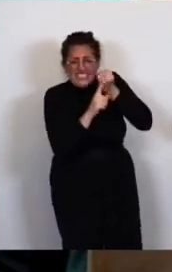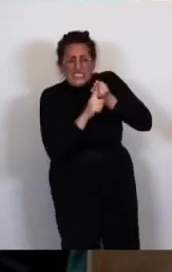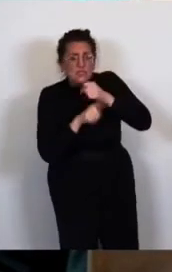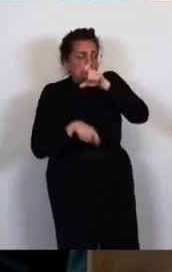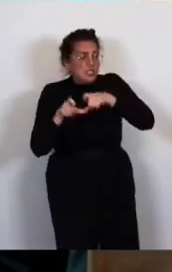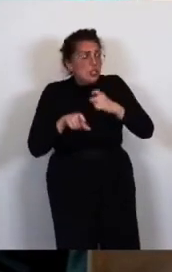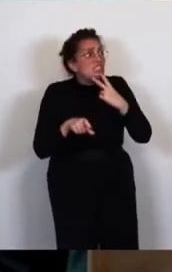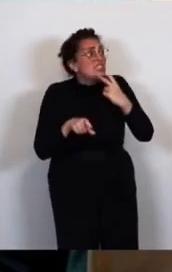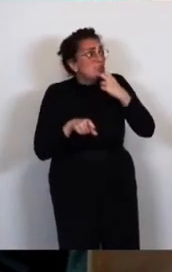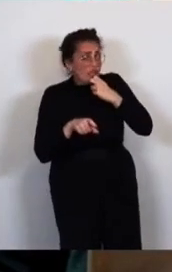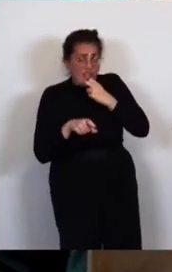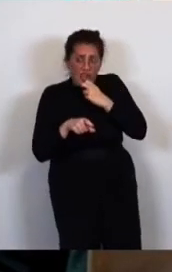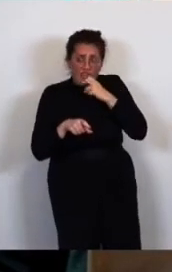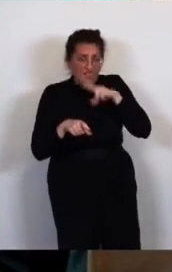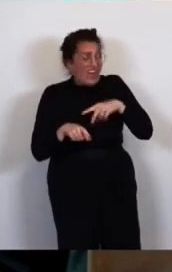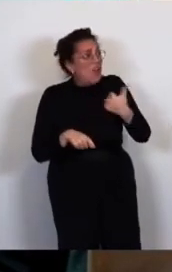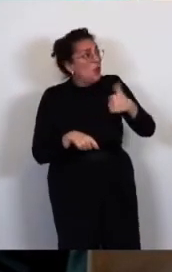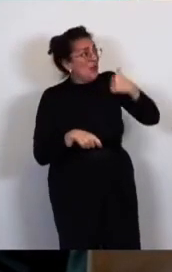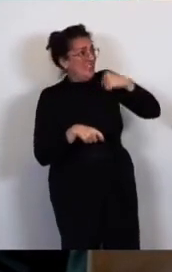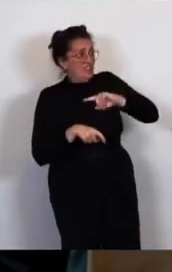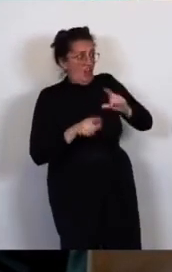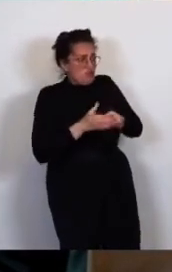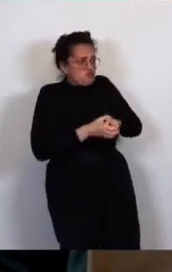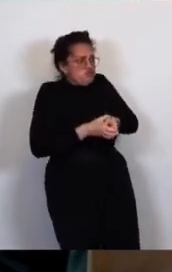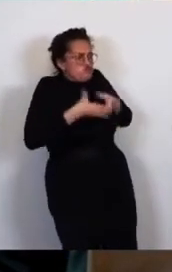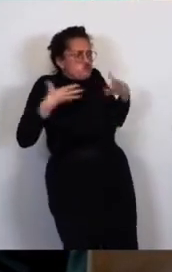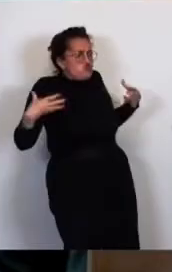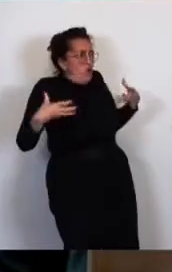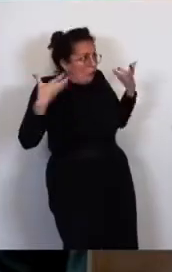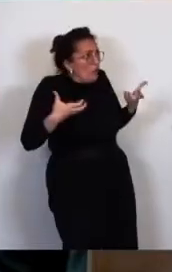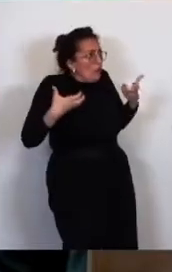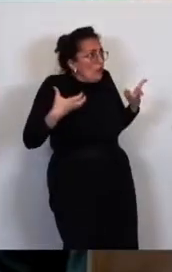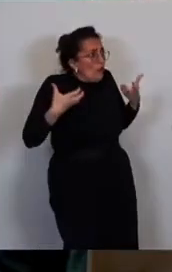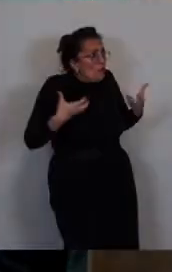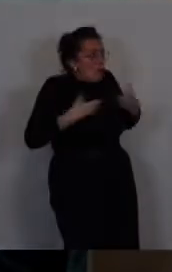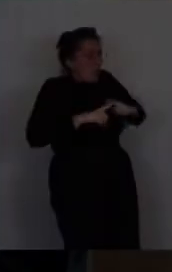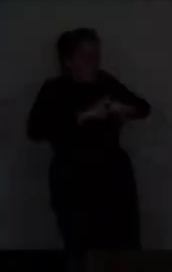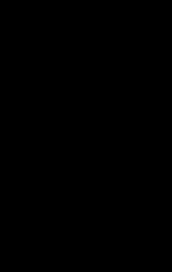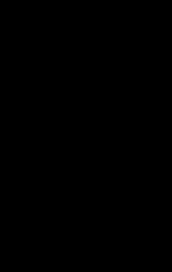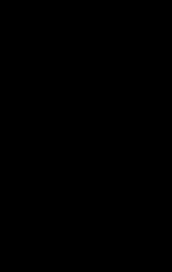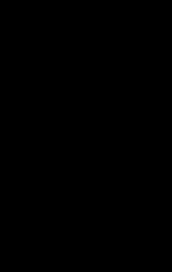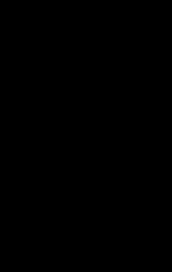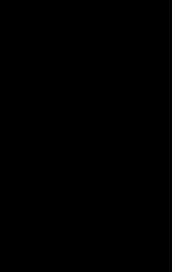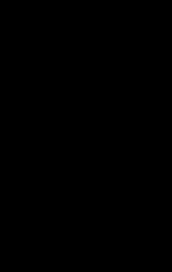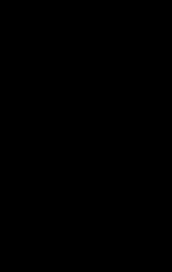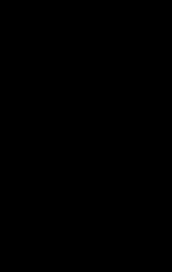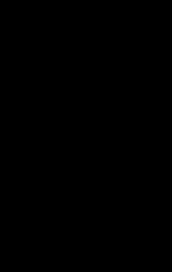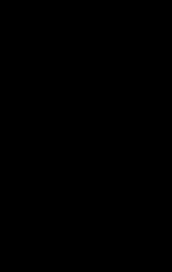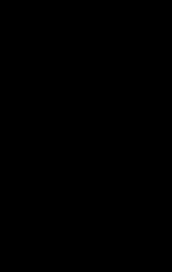aujourd'hui très nombreux à réclamer. Je vous remercie. Merci.